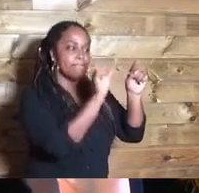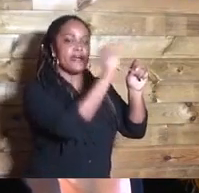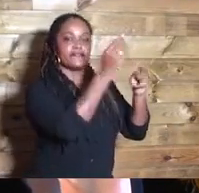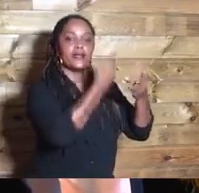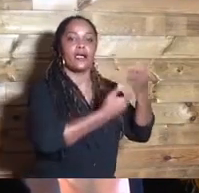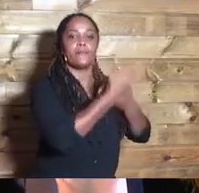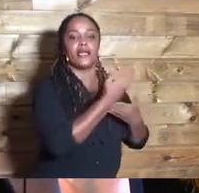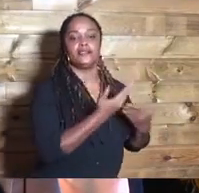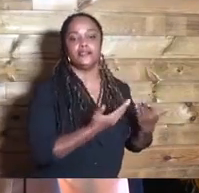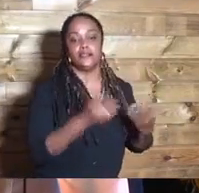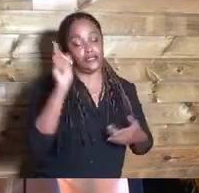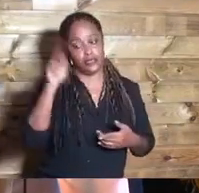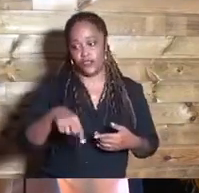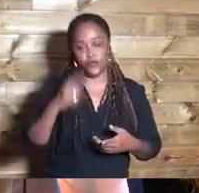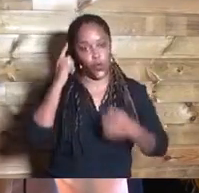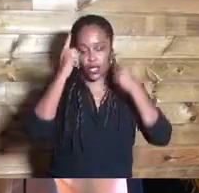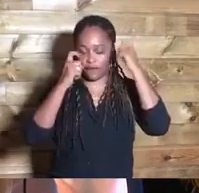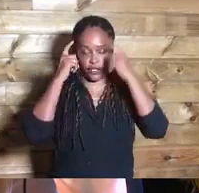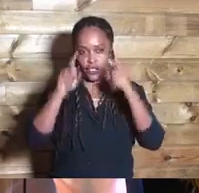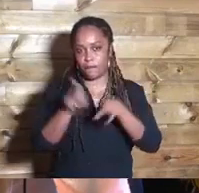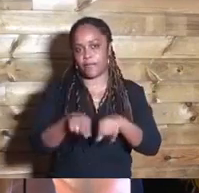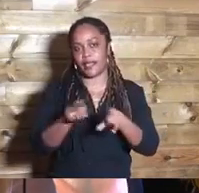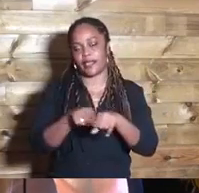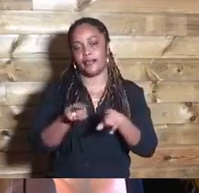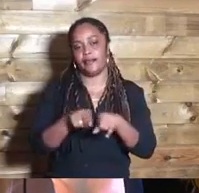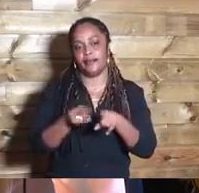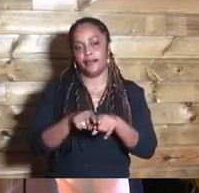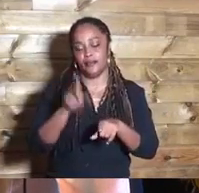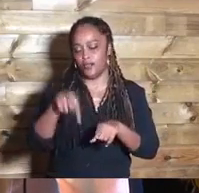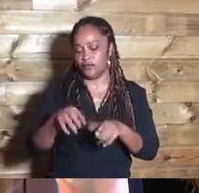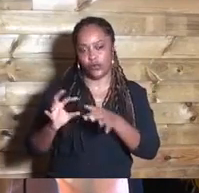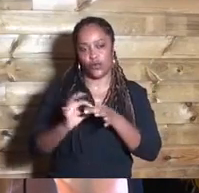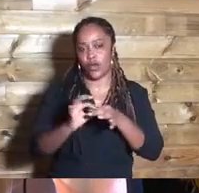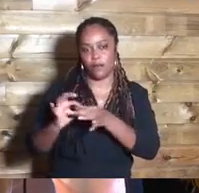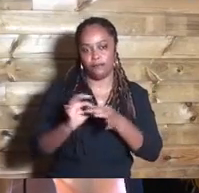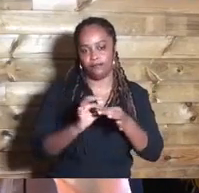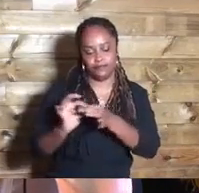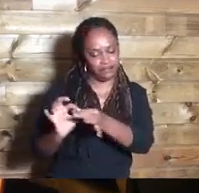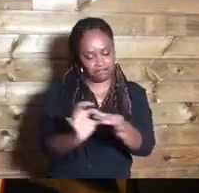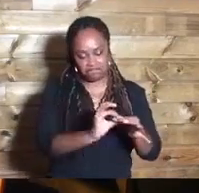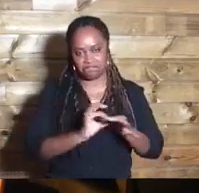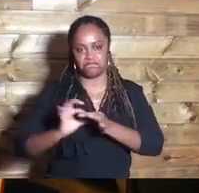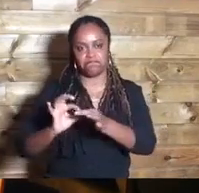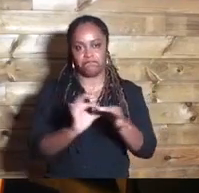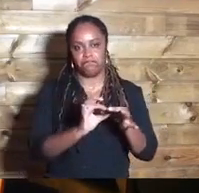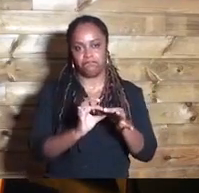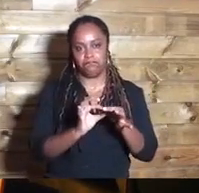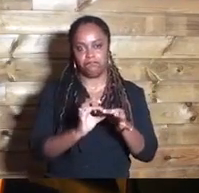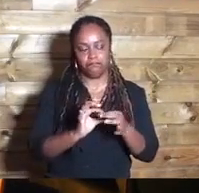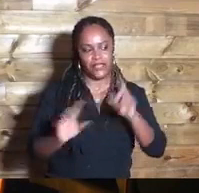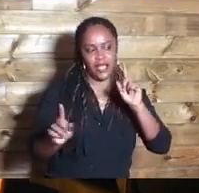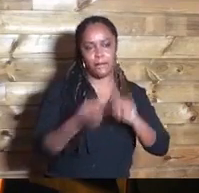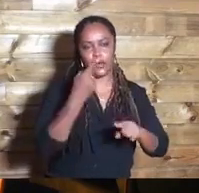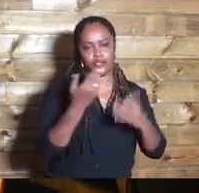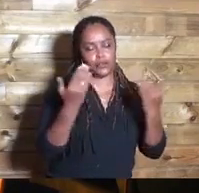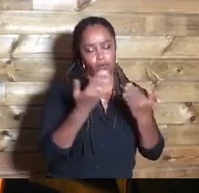si bon comme ça pour nous envisager collaboration nous, en fonction d'intérêt à peuple, d'intérêt à l'ISLA,